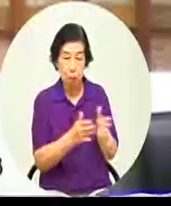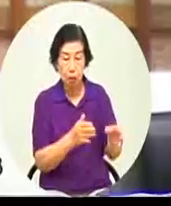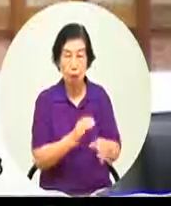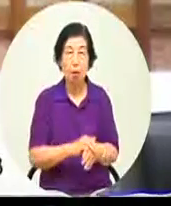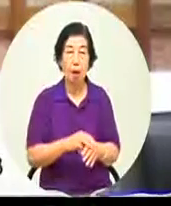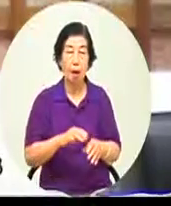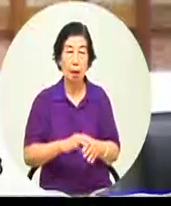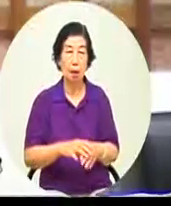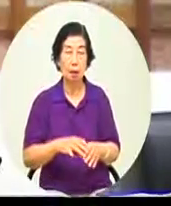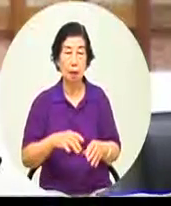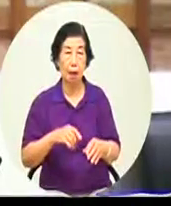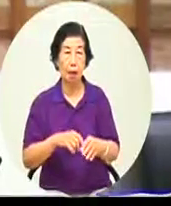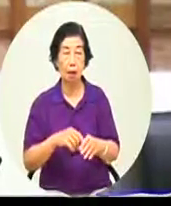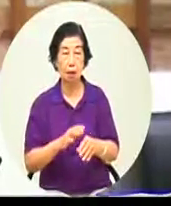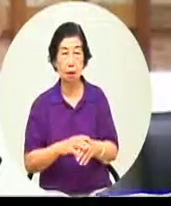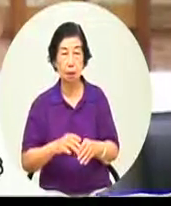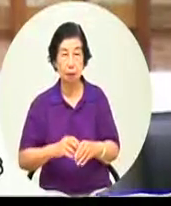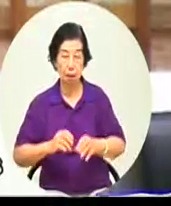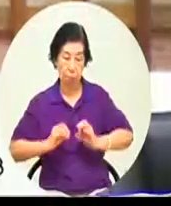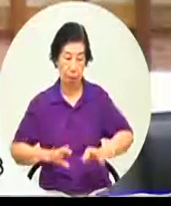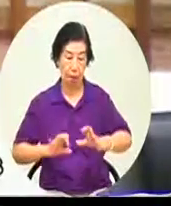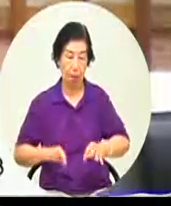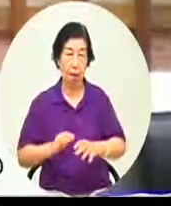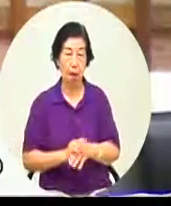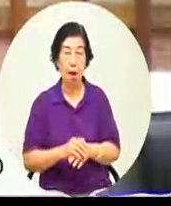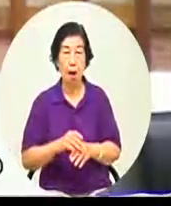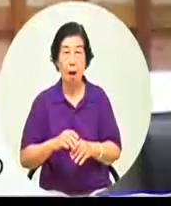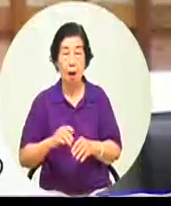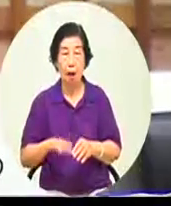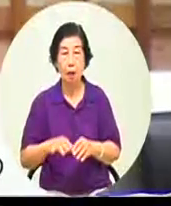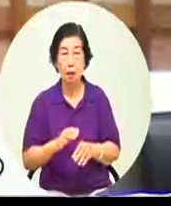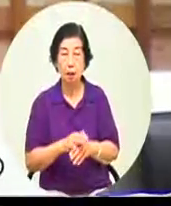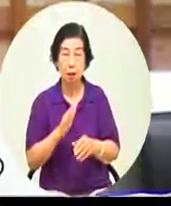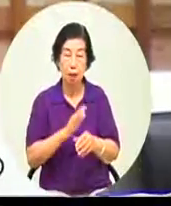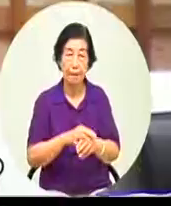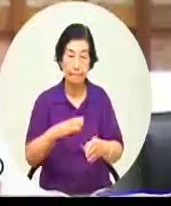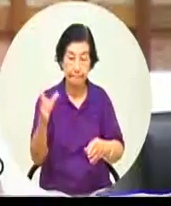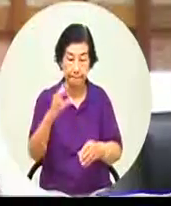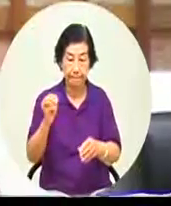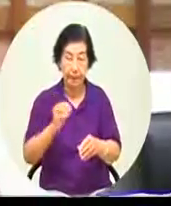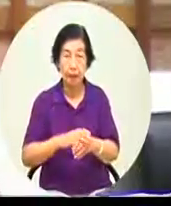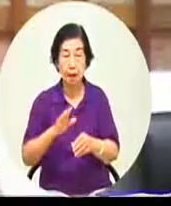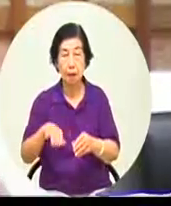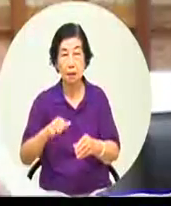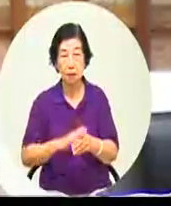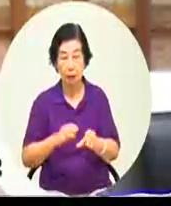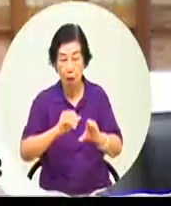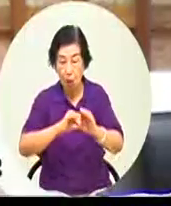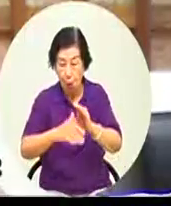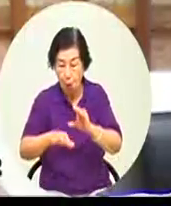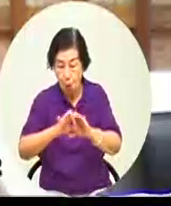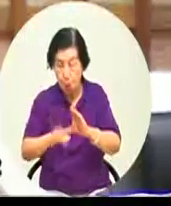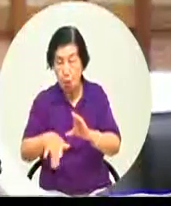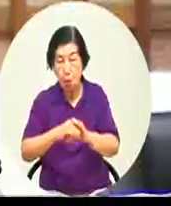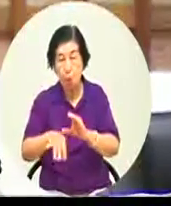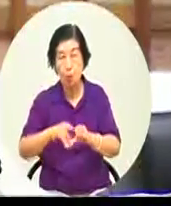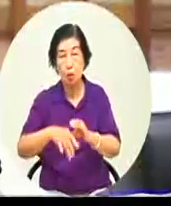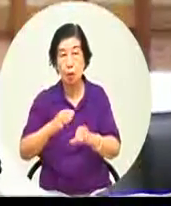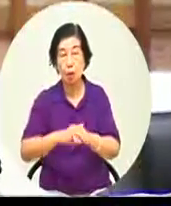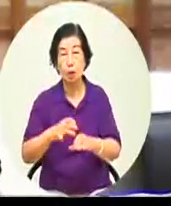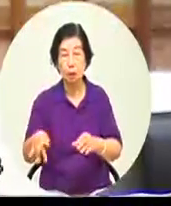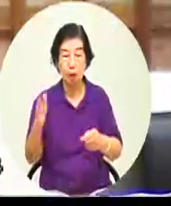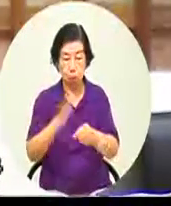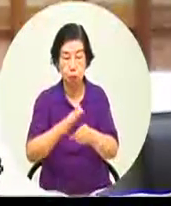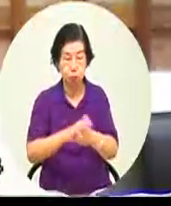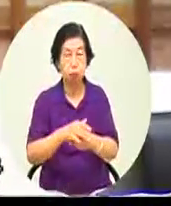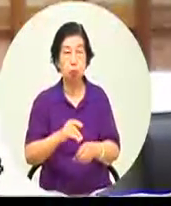梦，你还是要拿我们市民的税金下去一直不断的一个填补，这是最重要的环节，也是我今天在跟你